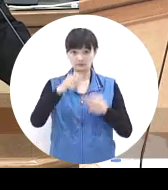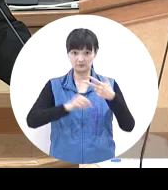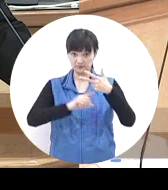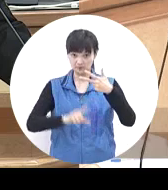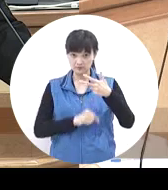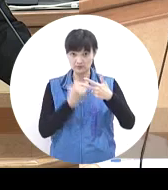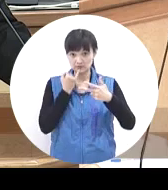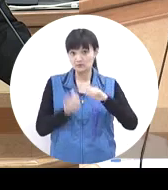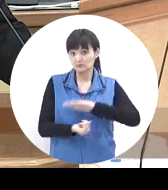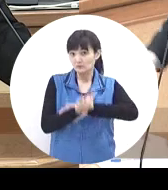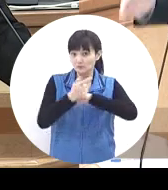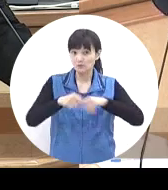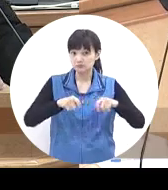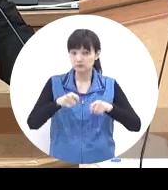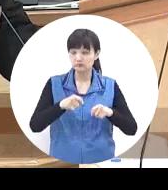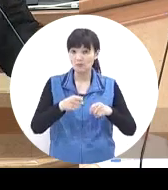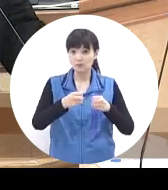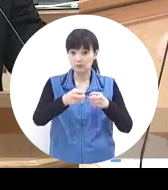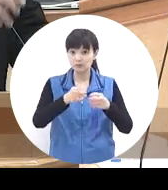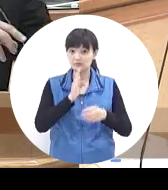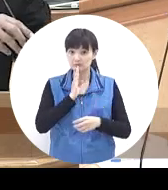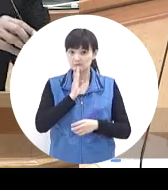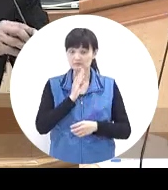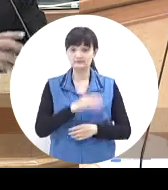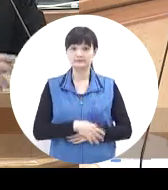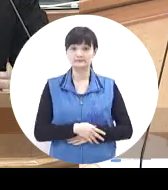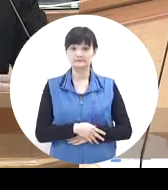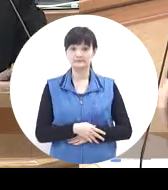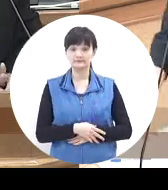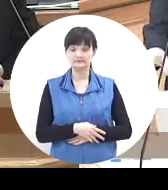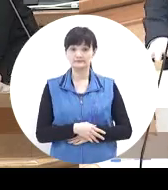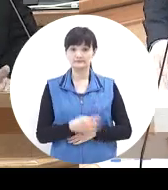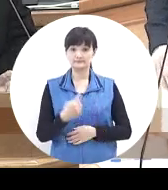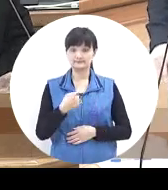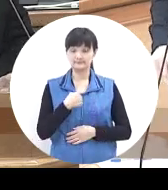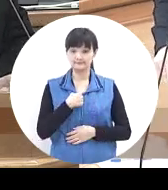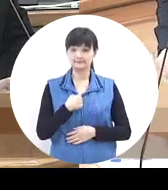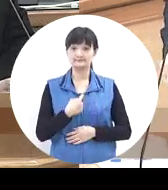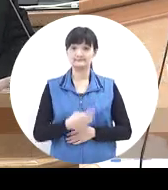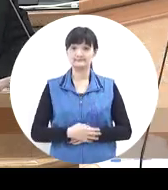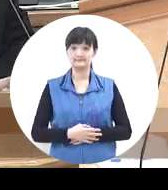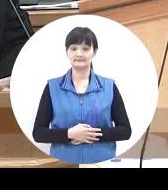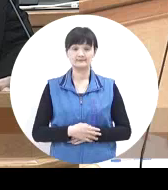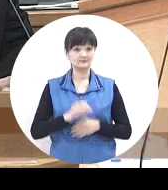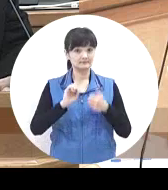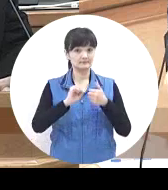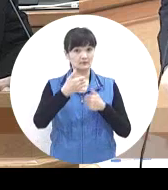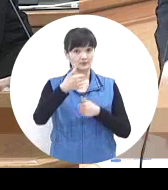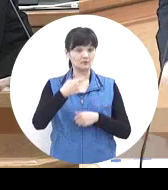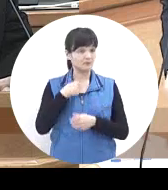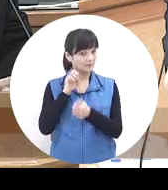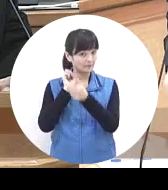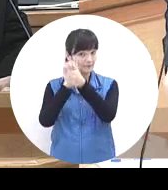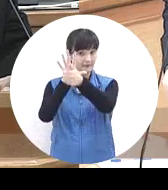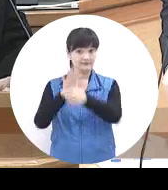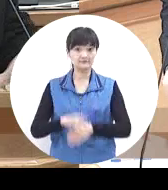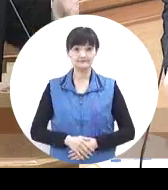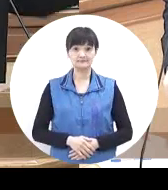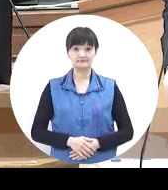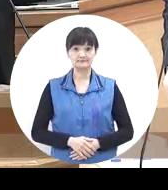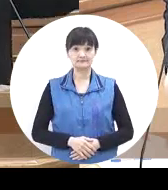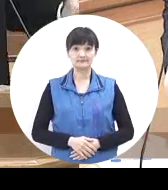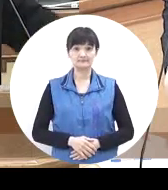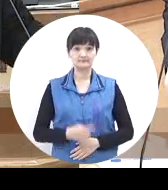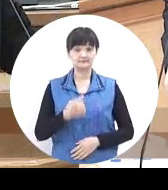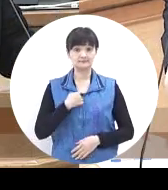希望啊， 我现在请你付，其实哈，我跟 议员报告一下哈，其实为系东线啊，我现